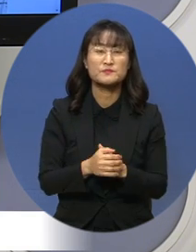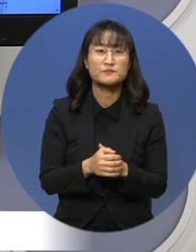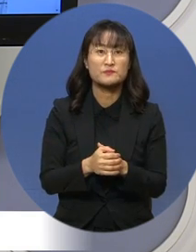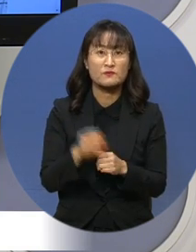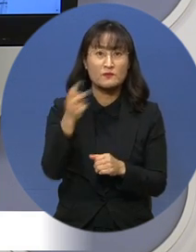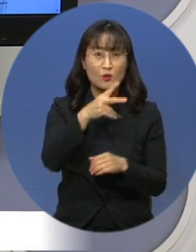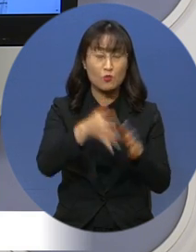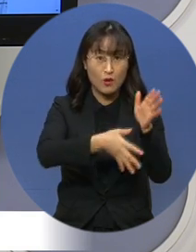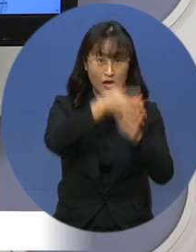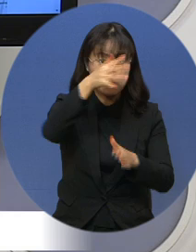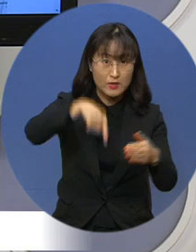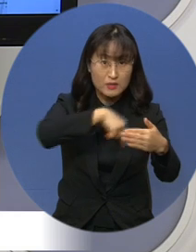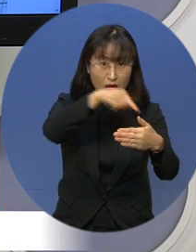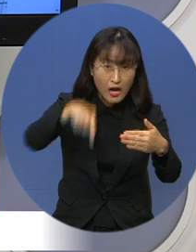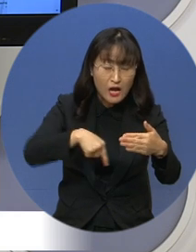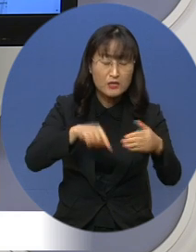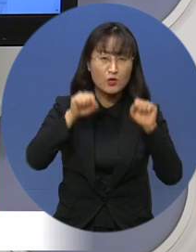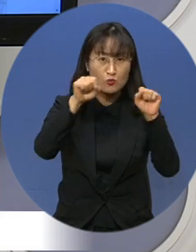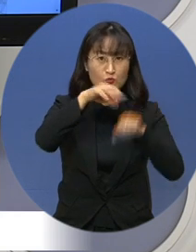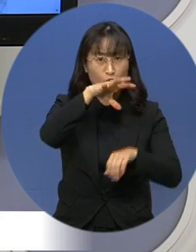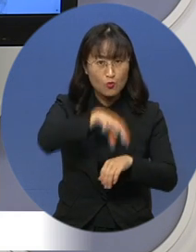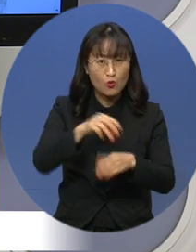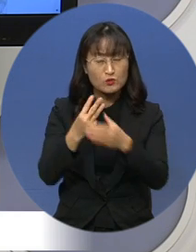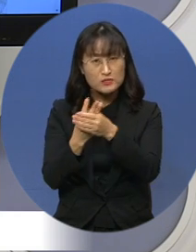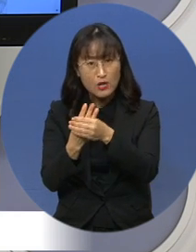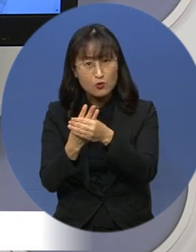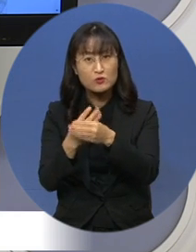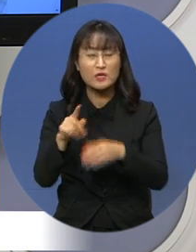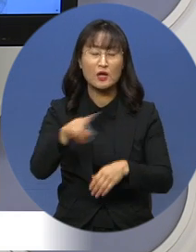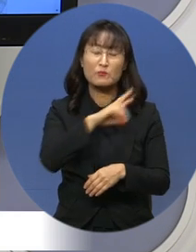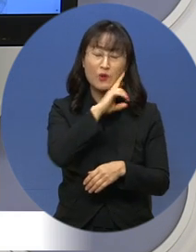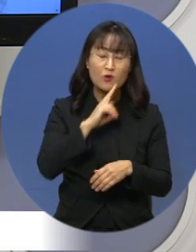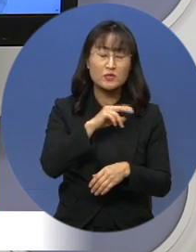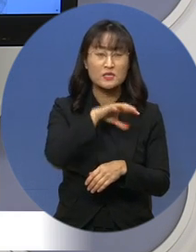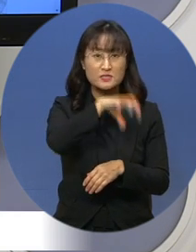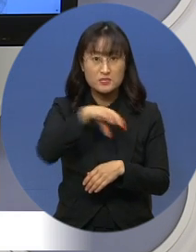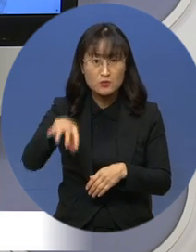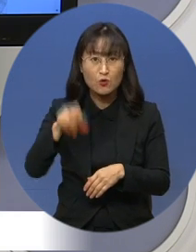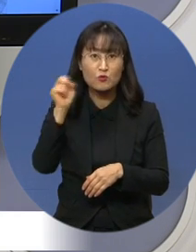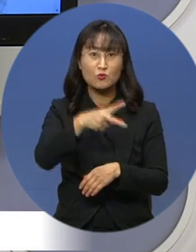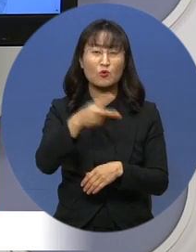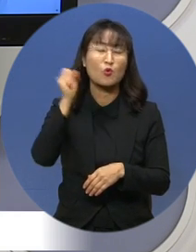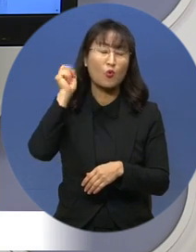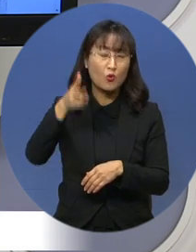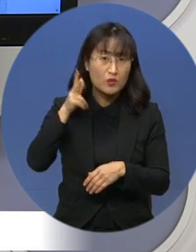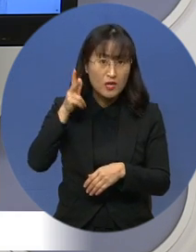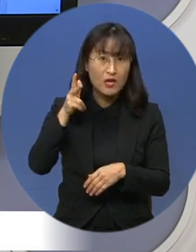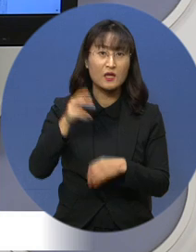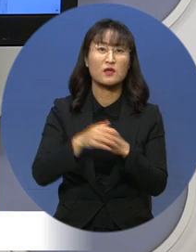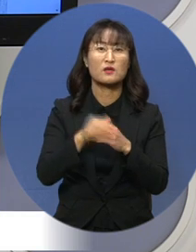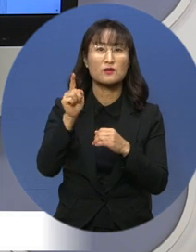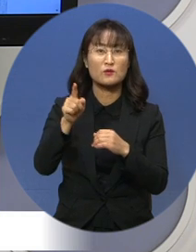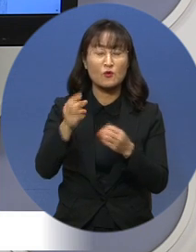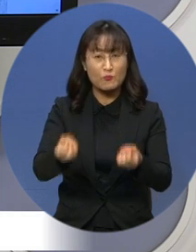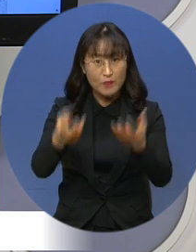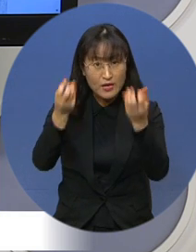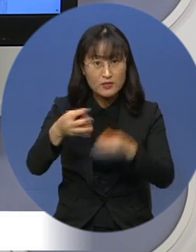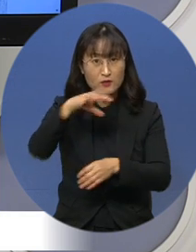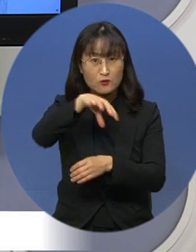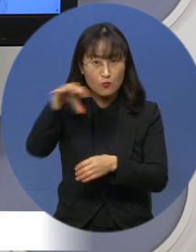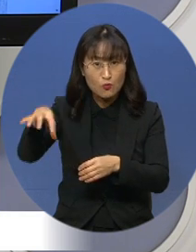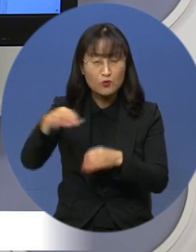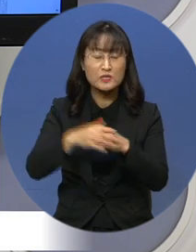또한 아파트 4 헬스장과 사우나 등 보카 편의시설과 호텔과 파티룸 등 숙박 시설에서 주관하는